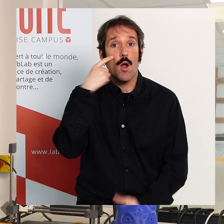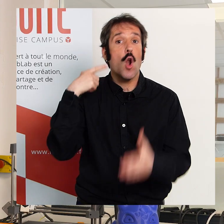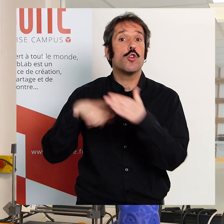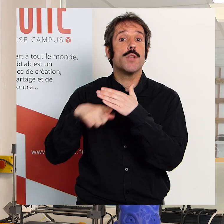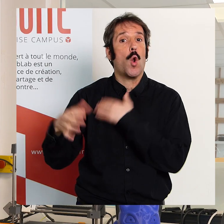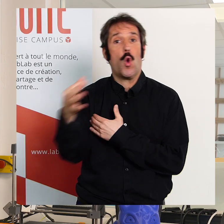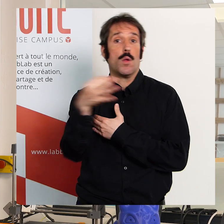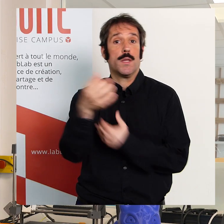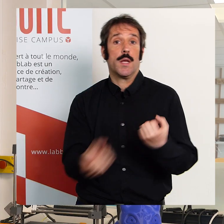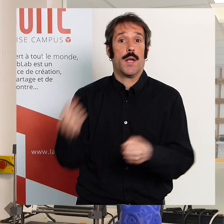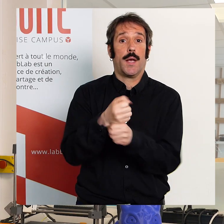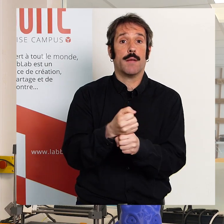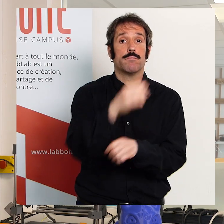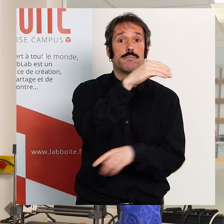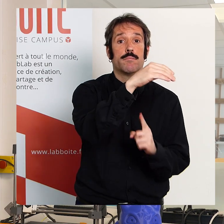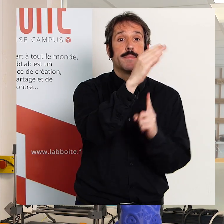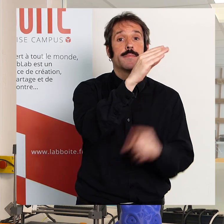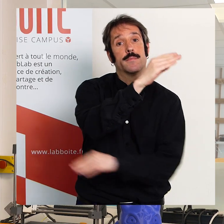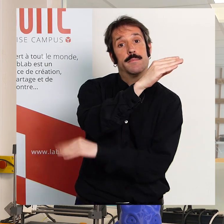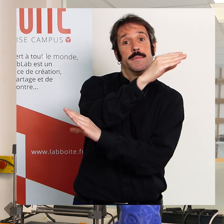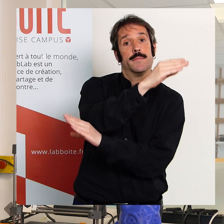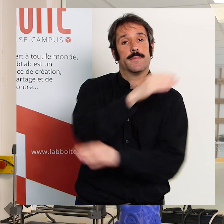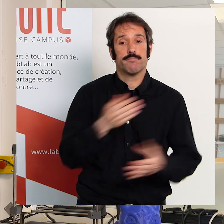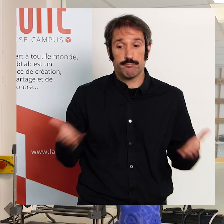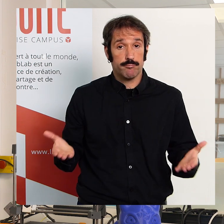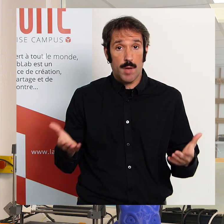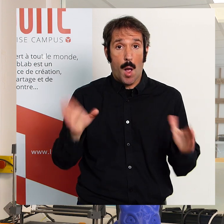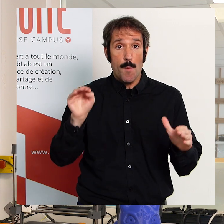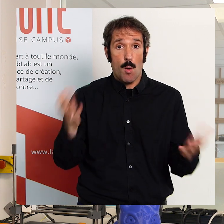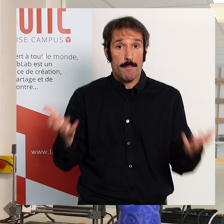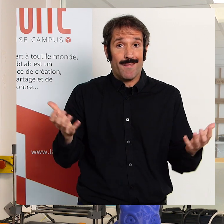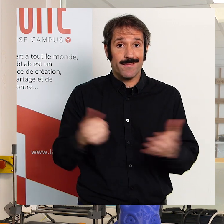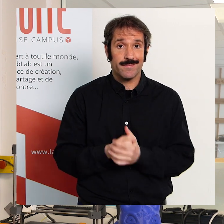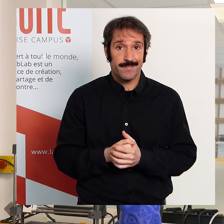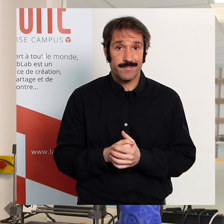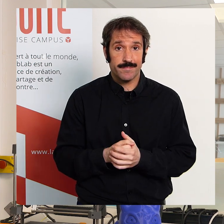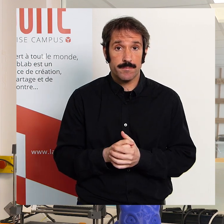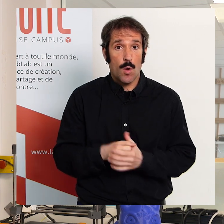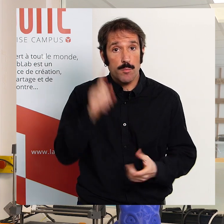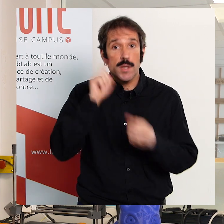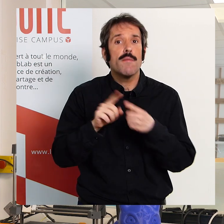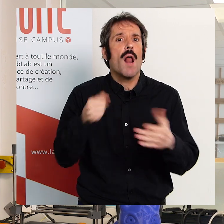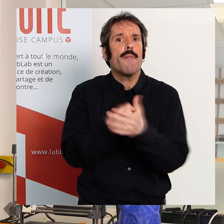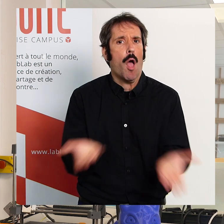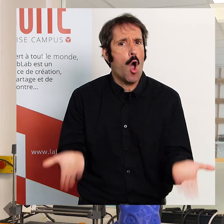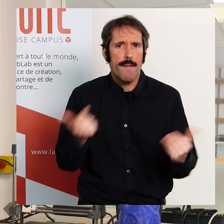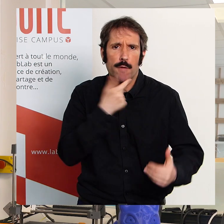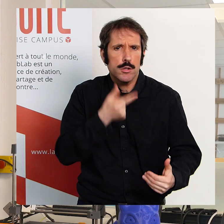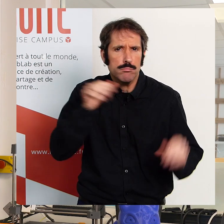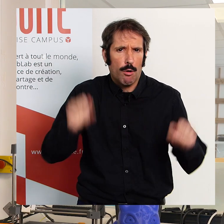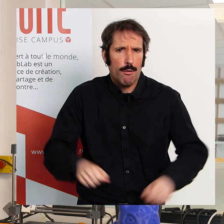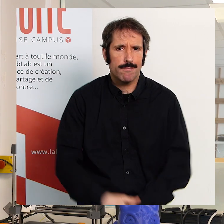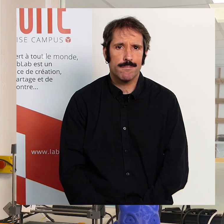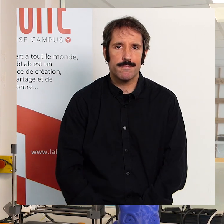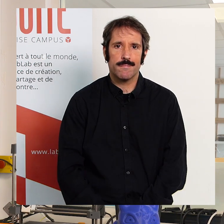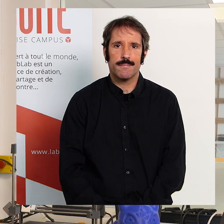Et on va voir que Cura génère automatiquement des supports sous ces parties horizontales. Voilà, elles apparaissent en bleu clair et sont faites pour être retirées facilement.